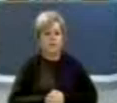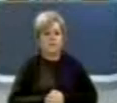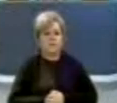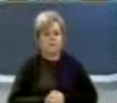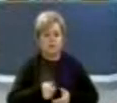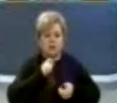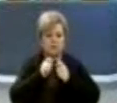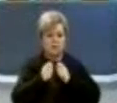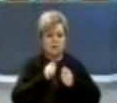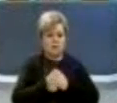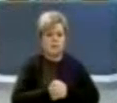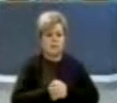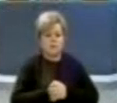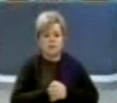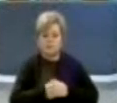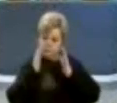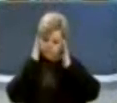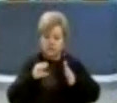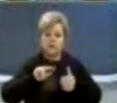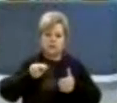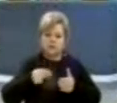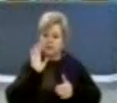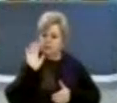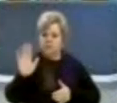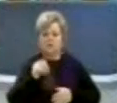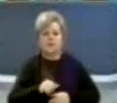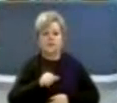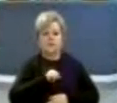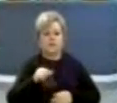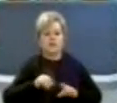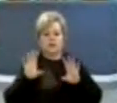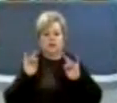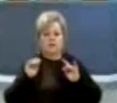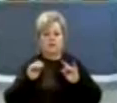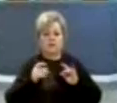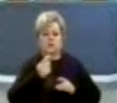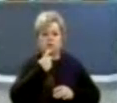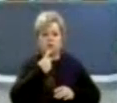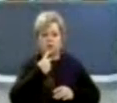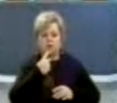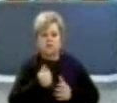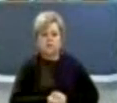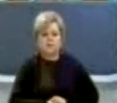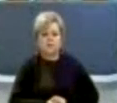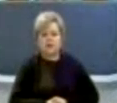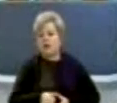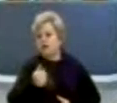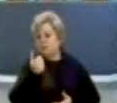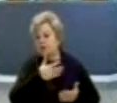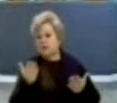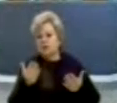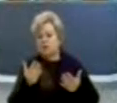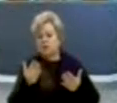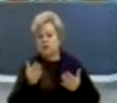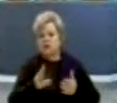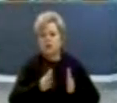marrëveshjes së shtatorit të qëndroni besnik në nënshkrimin tuaj që keni vendosur me 10 shtator zoti Mustafa. Ato kanë qenë kërkesa, kritere për të